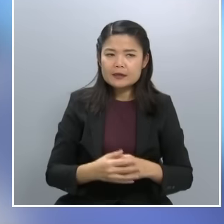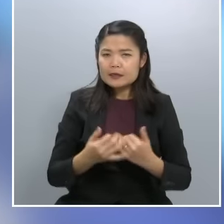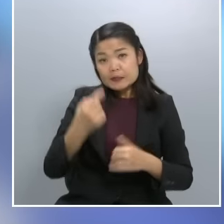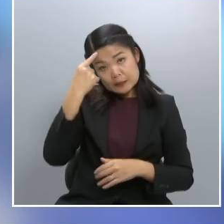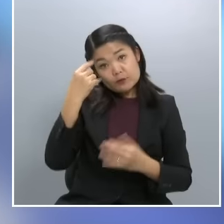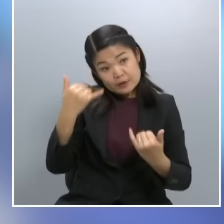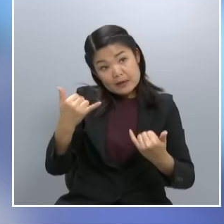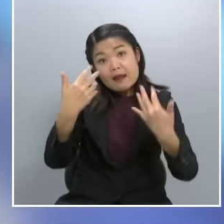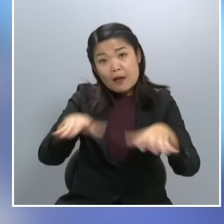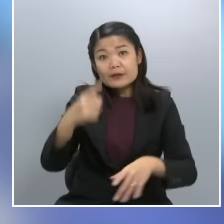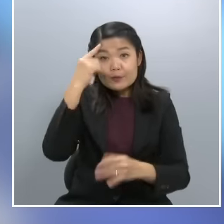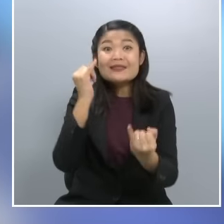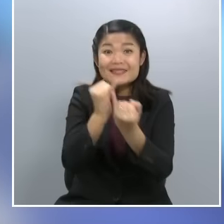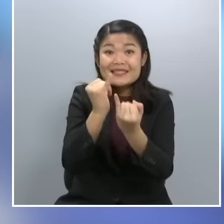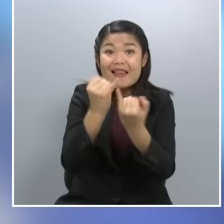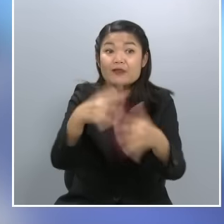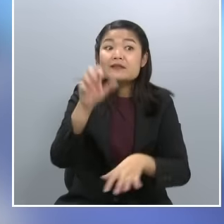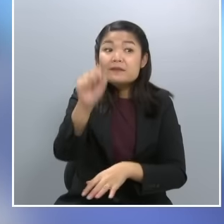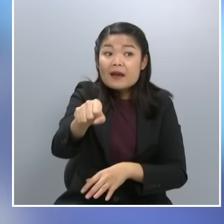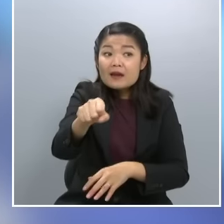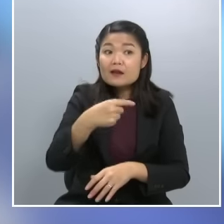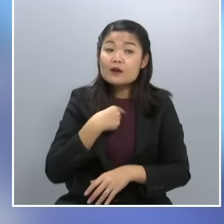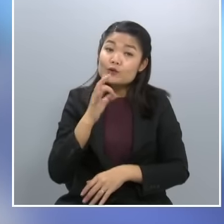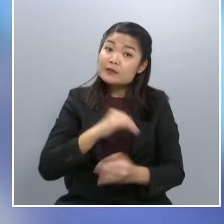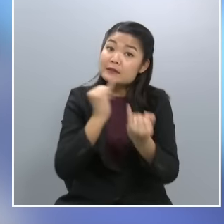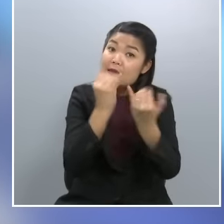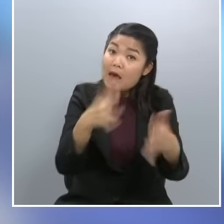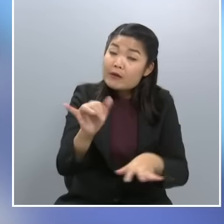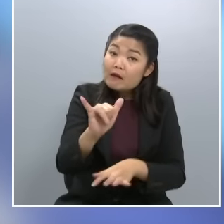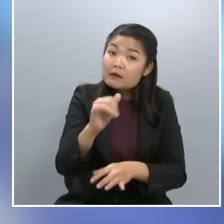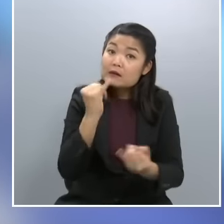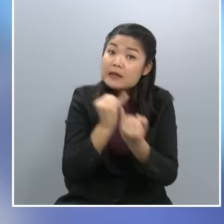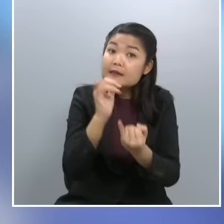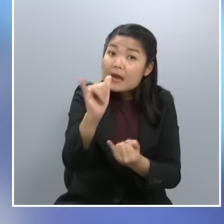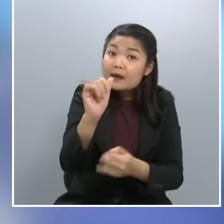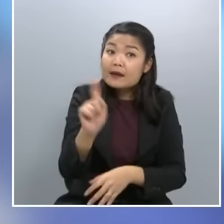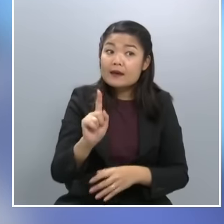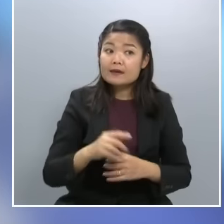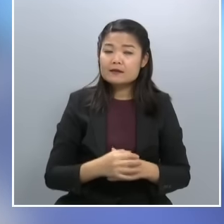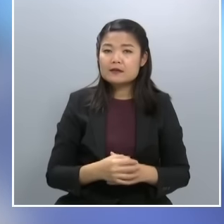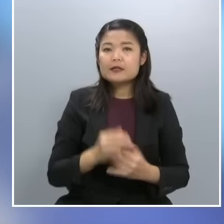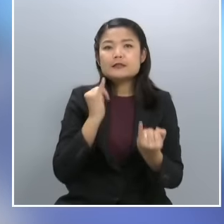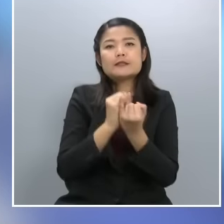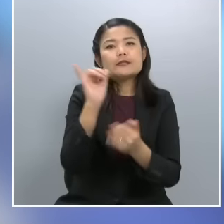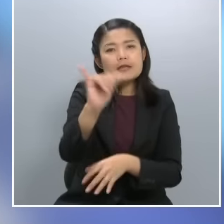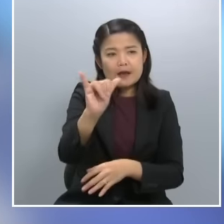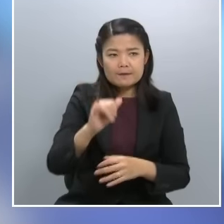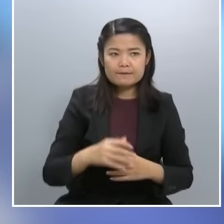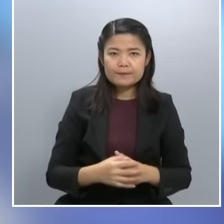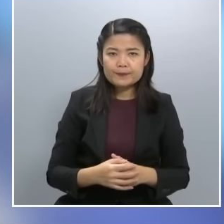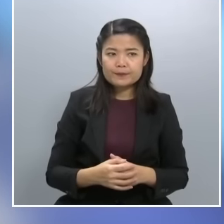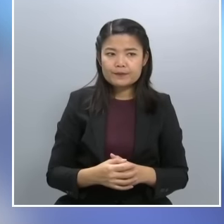แล้วนะน่าจะชินแล้วใช่มั้ยรู้สึกชินยังหรือยังไม่ชินยังไม่ชิน